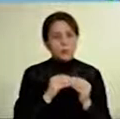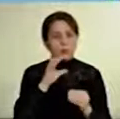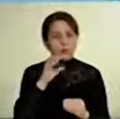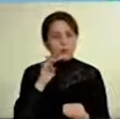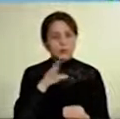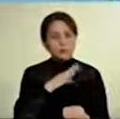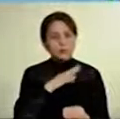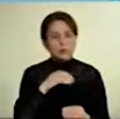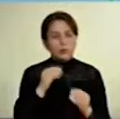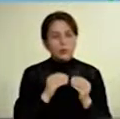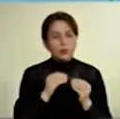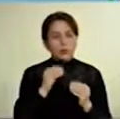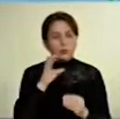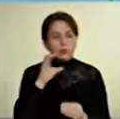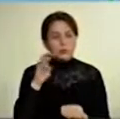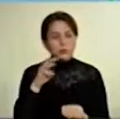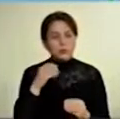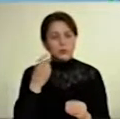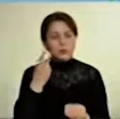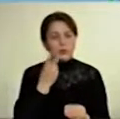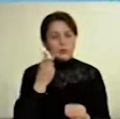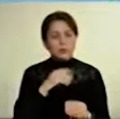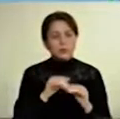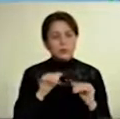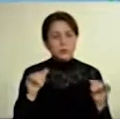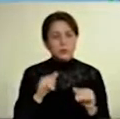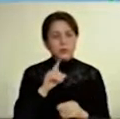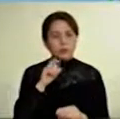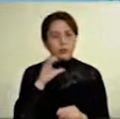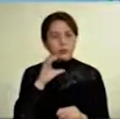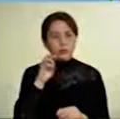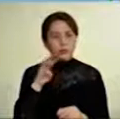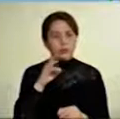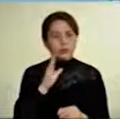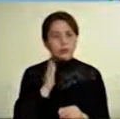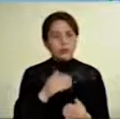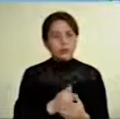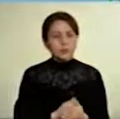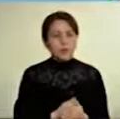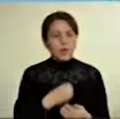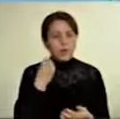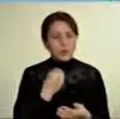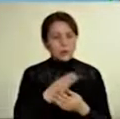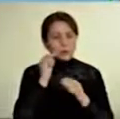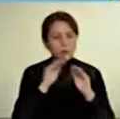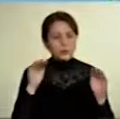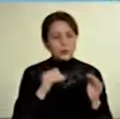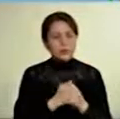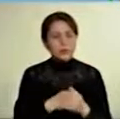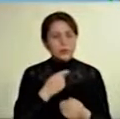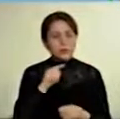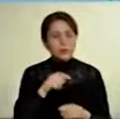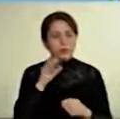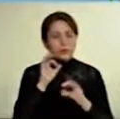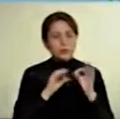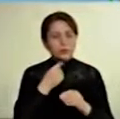teng bo'lsa, 10 santimetrni 10 santimetrga ko'paytirsak 100 santimetrga teng ekan. Aziz o'quvchilar, bu o'lchov